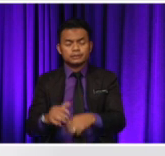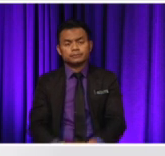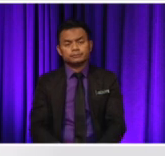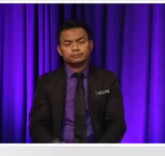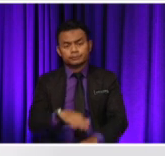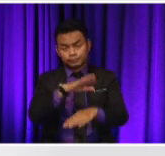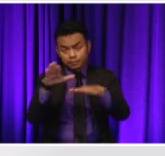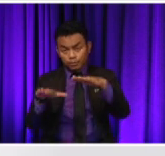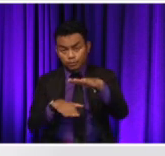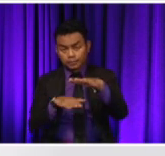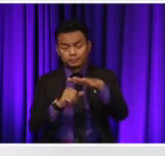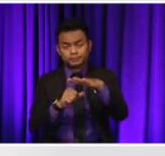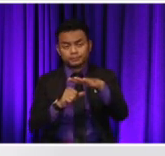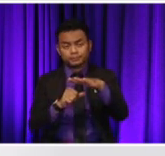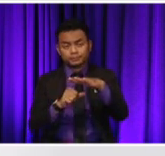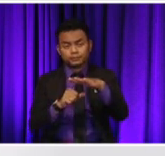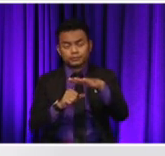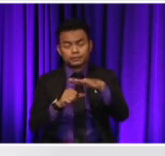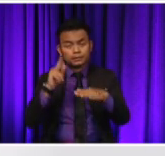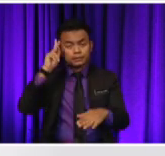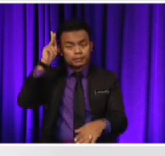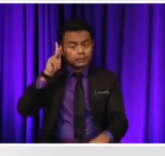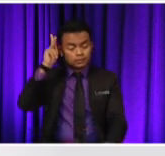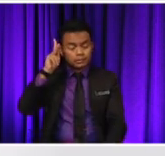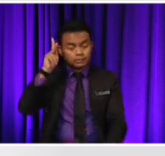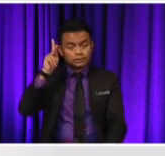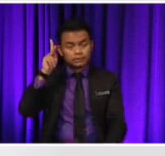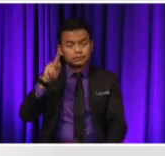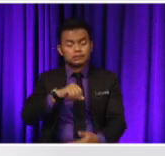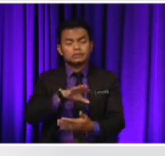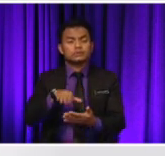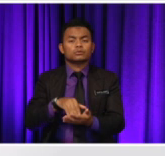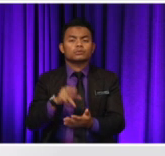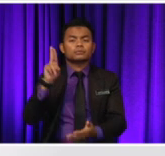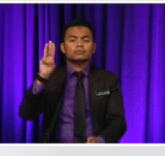pengurus memiliki kemahiran konseptual secara umum